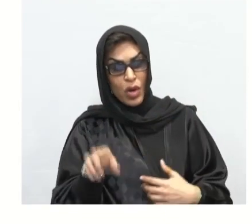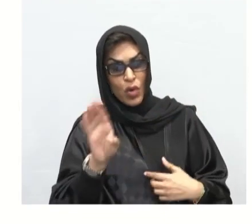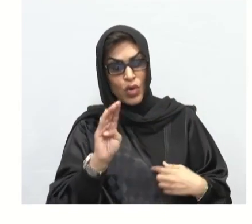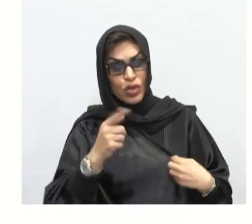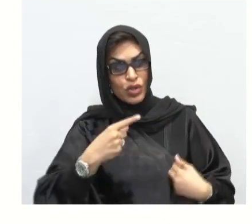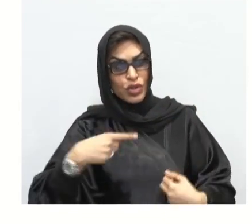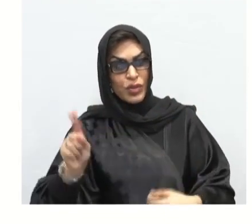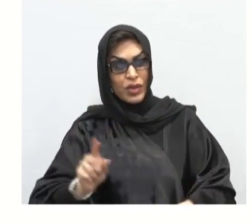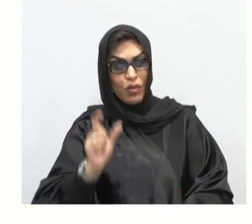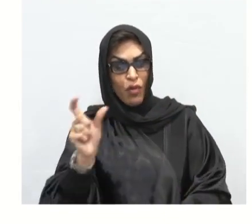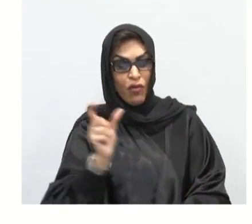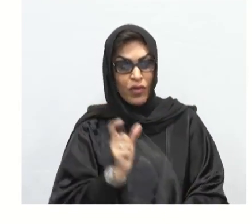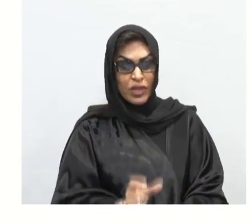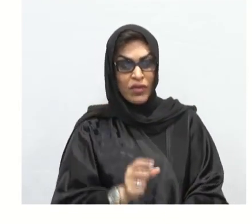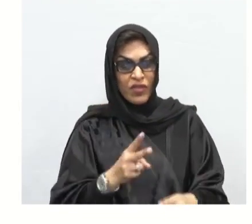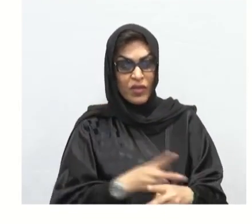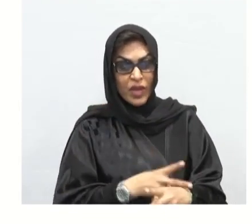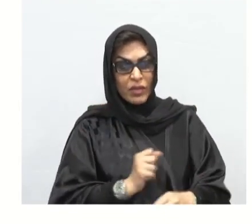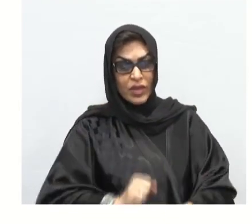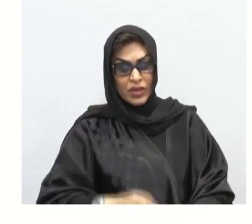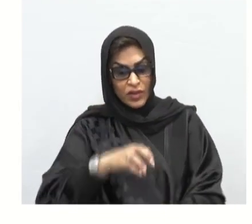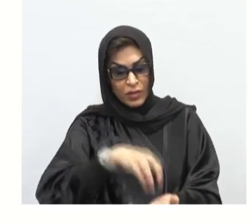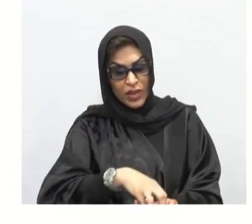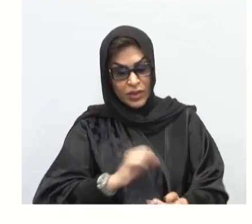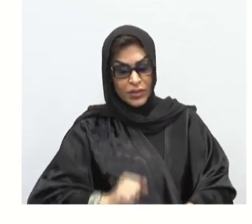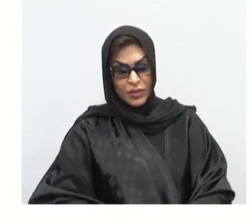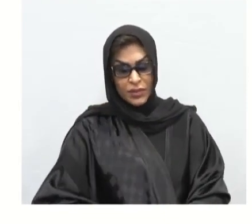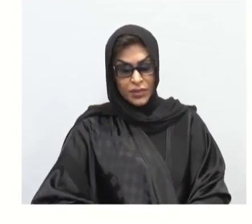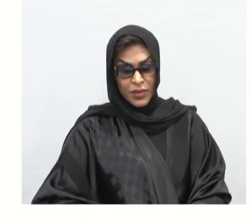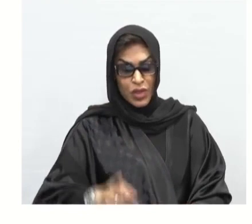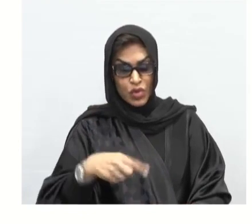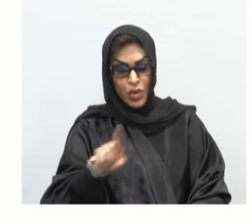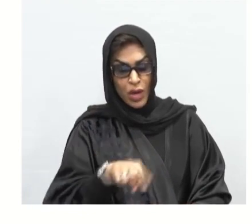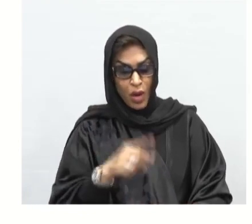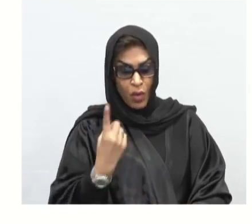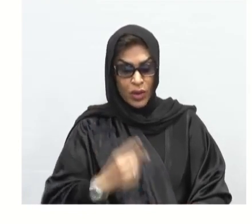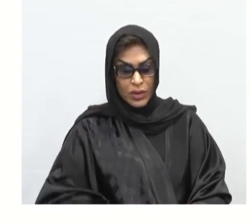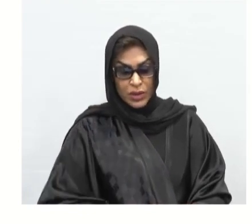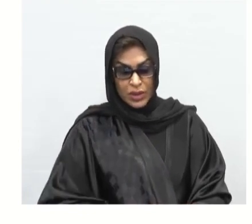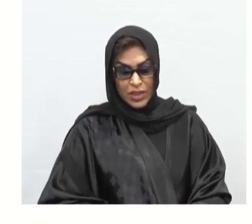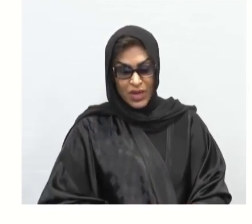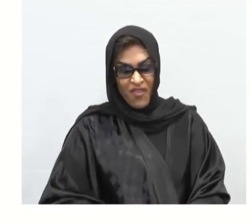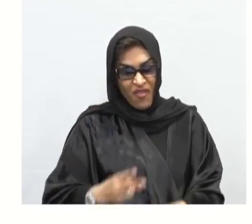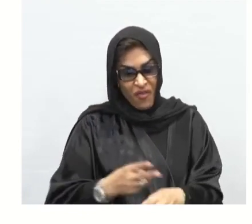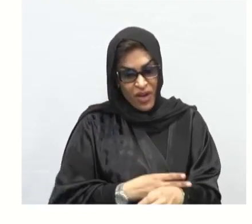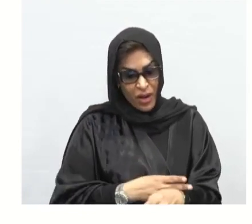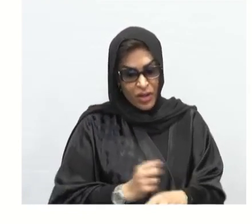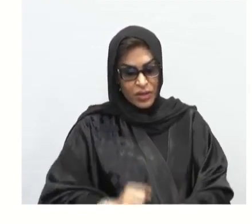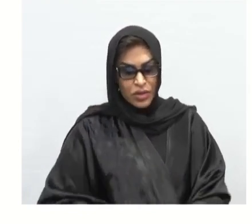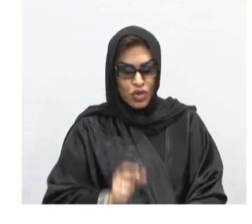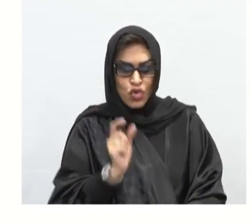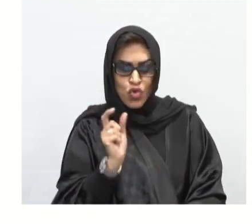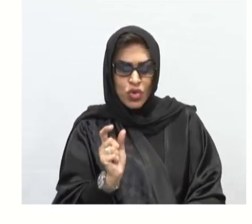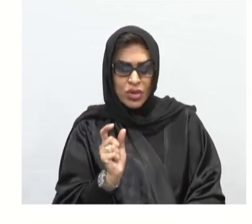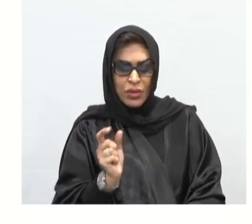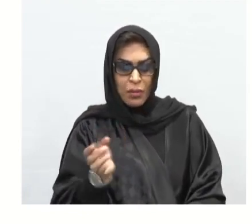عنها بوضع المفرد المناسبه في المكان المناسب السؤال الاول فراغ جزء